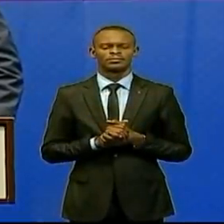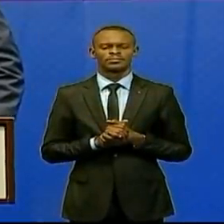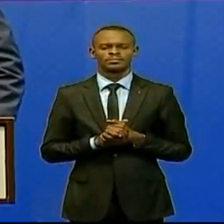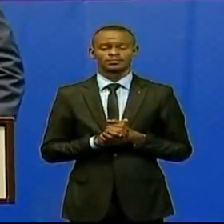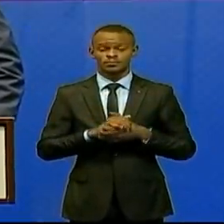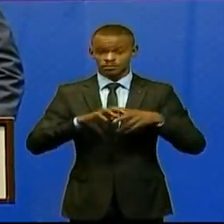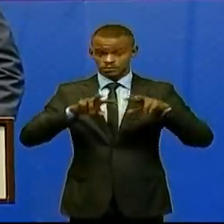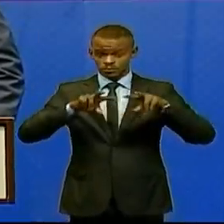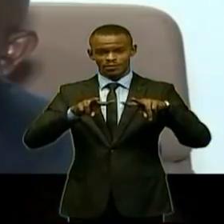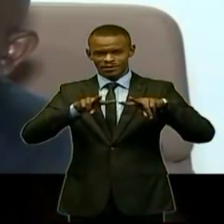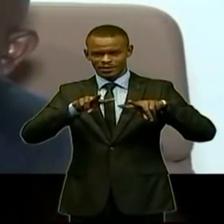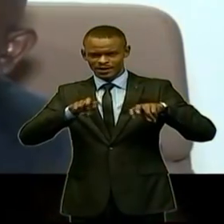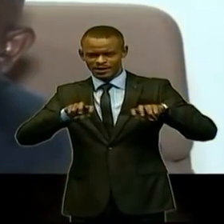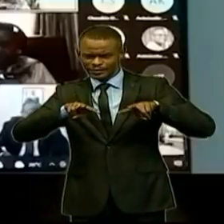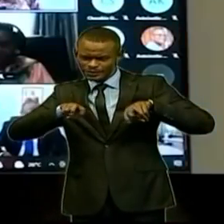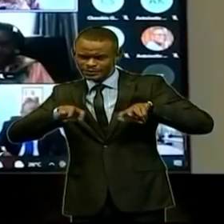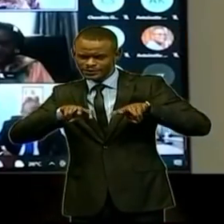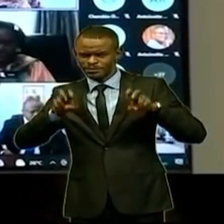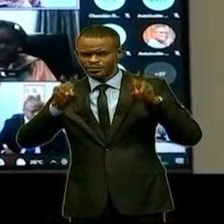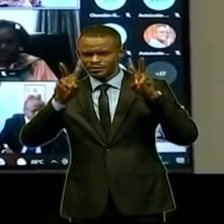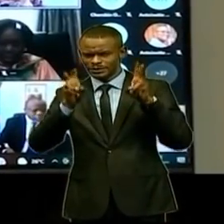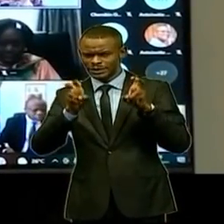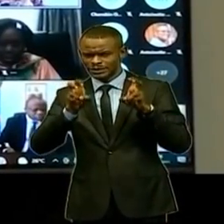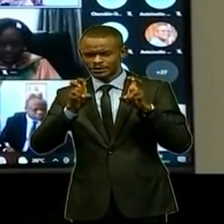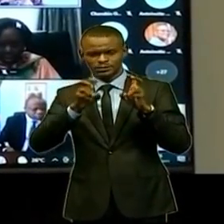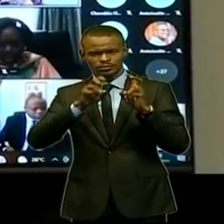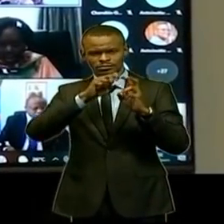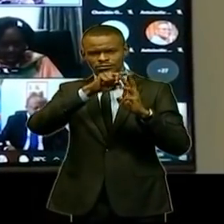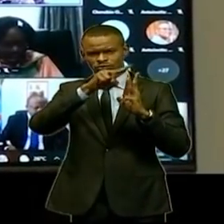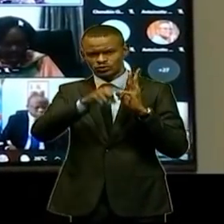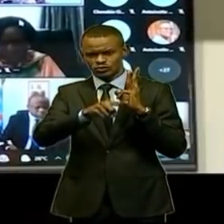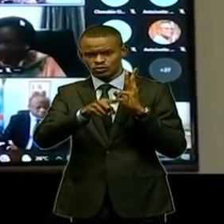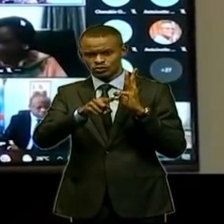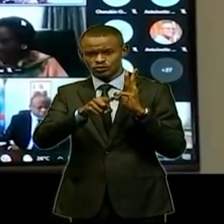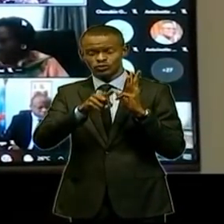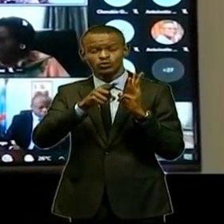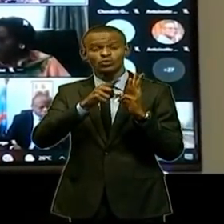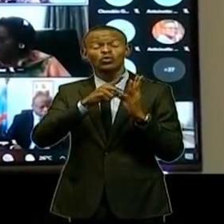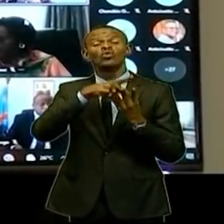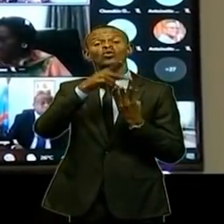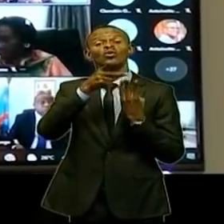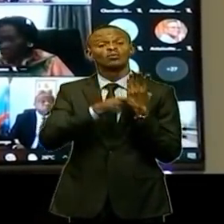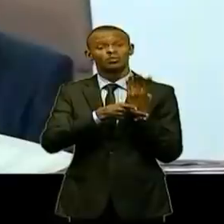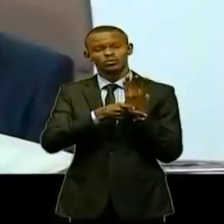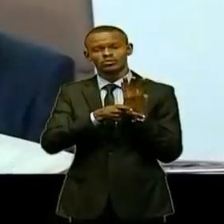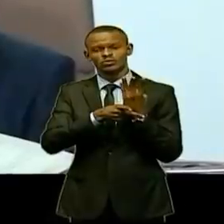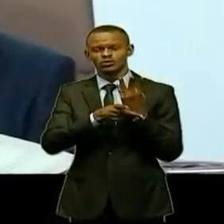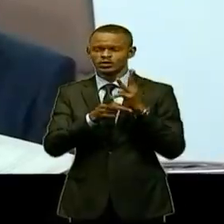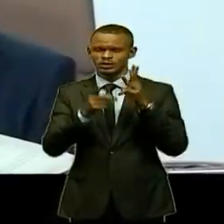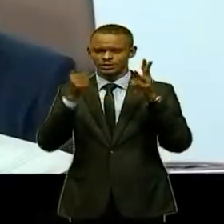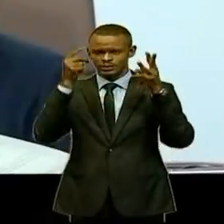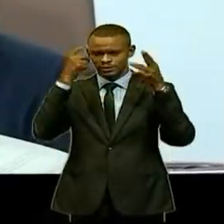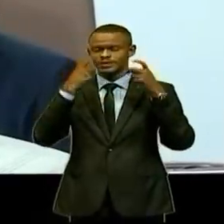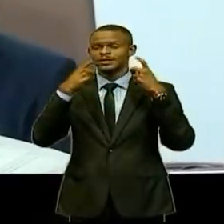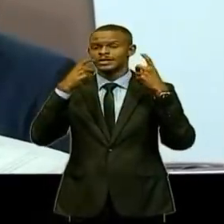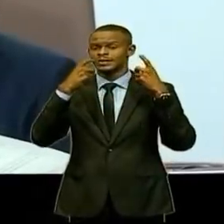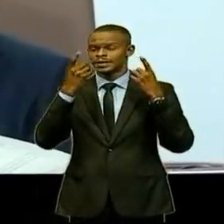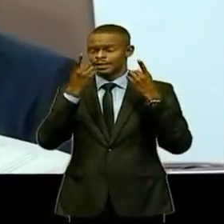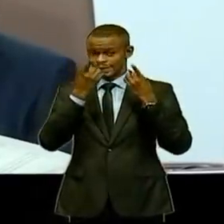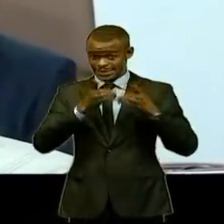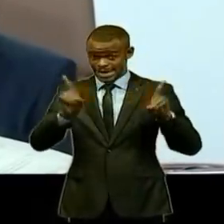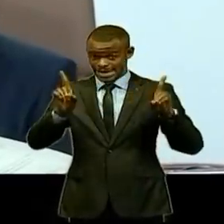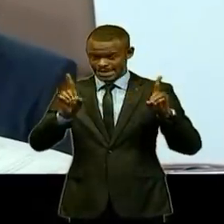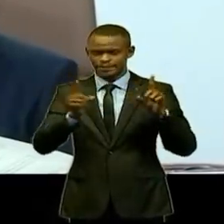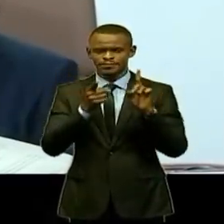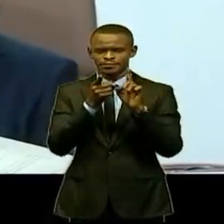Examen et adoption des textes. 3 projets de décret. Le vice-premier ministre, ministre de l'Intérieur,